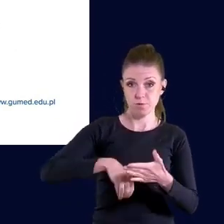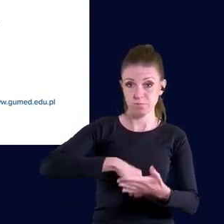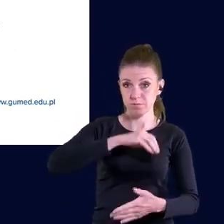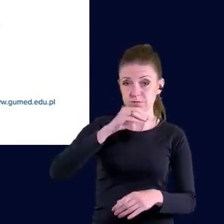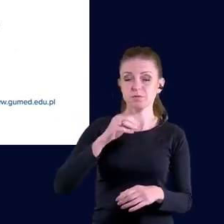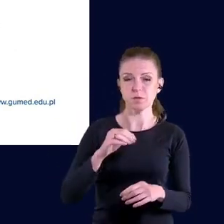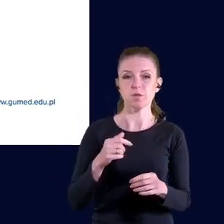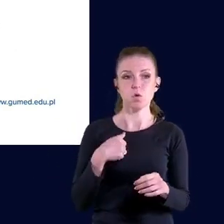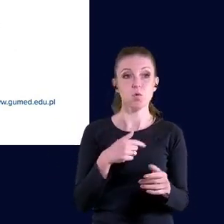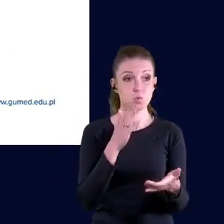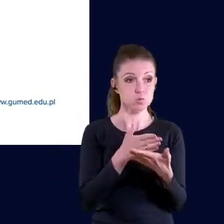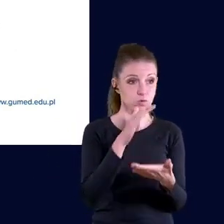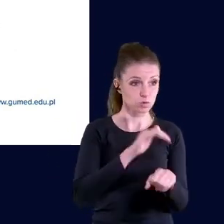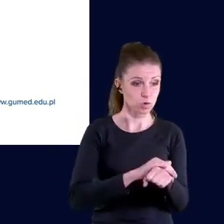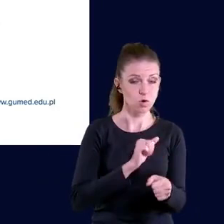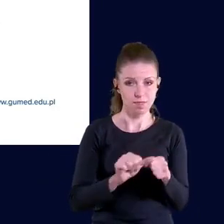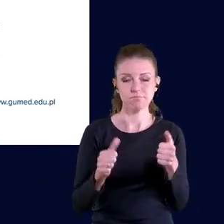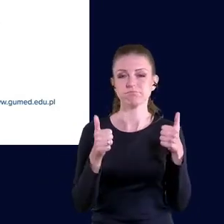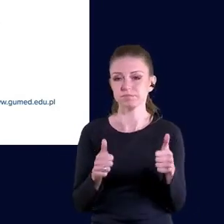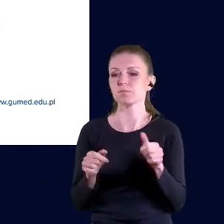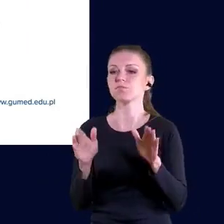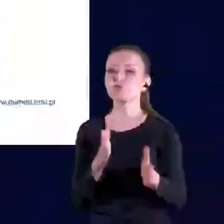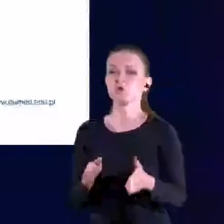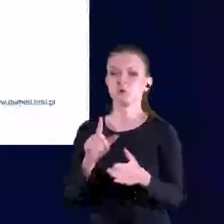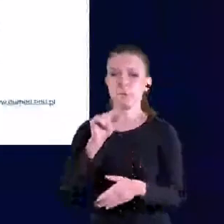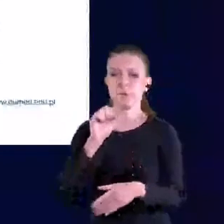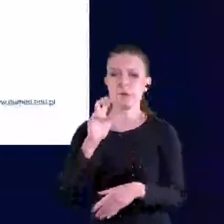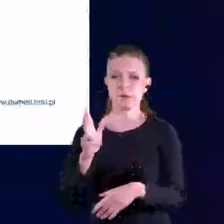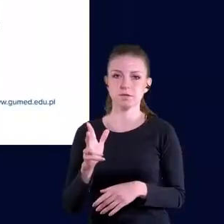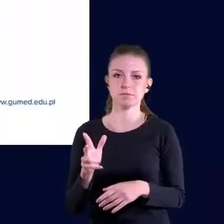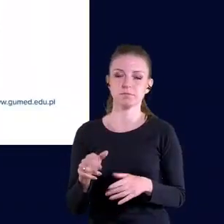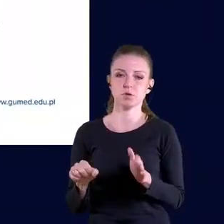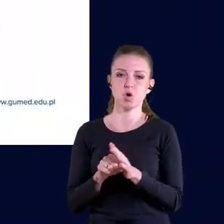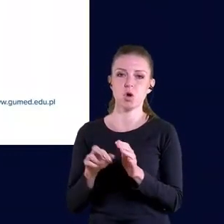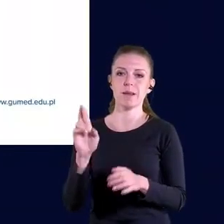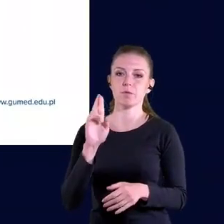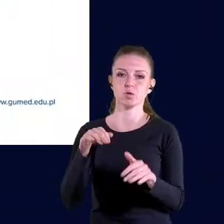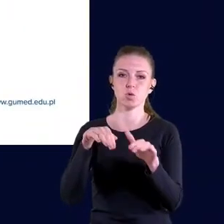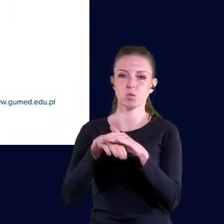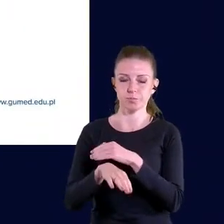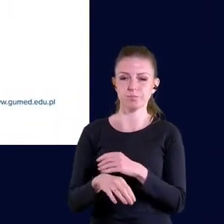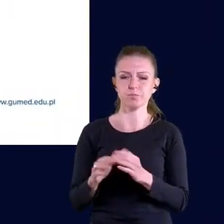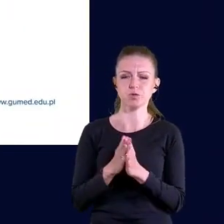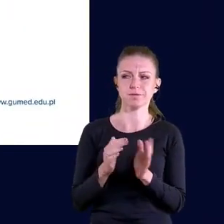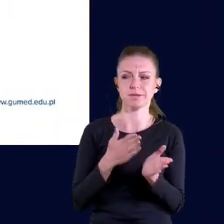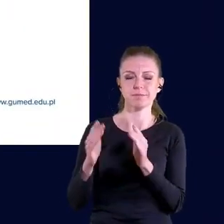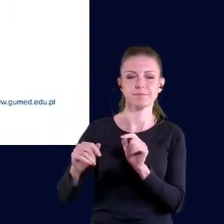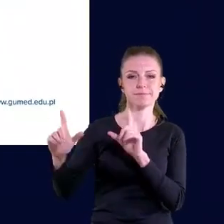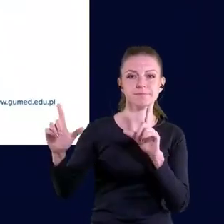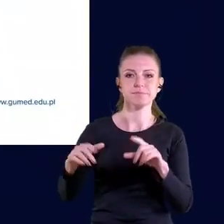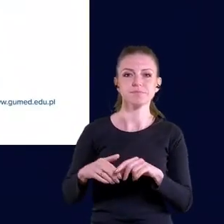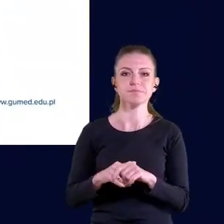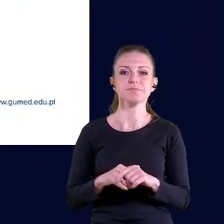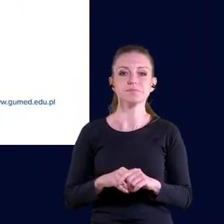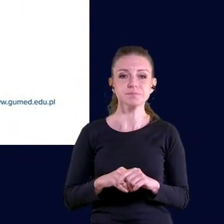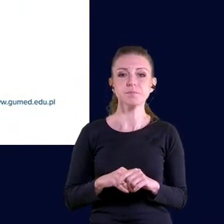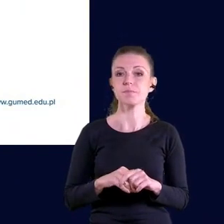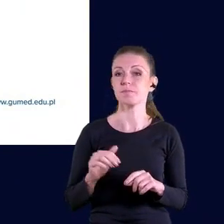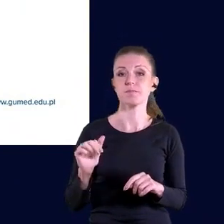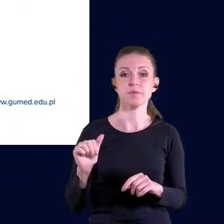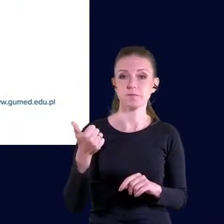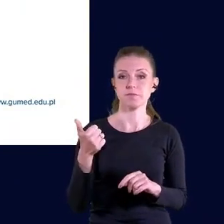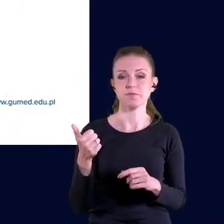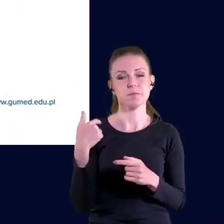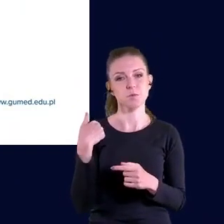przygotować pliki po do mazania repozytorium Poproszę o kolejnych w pierwszej kolejności